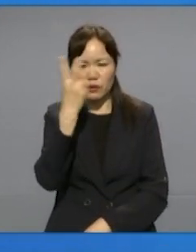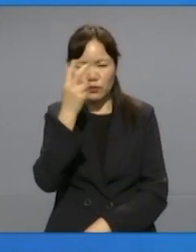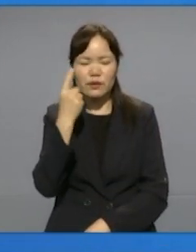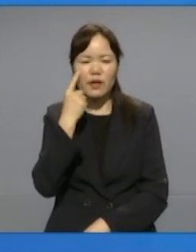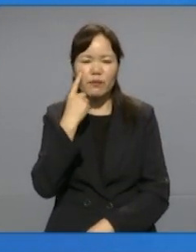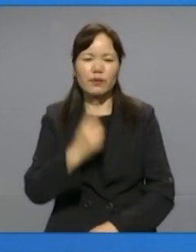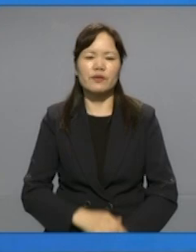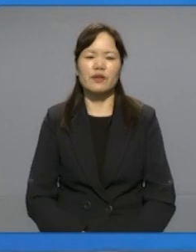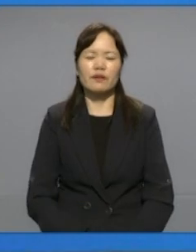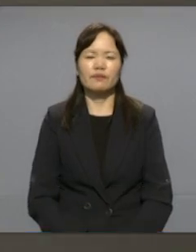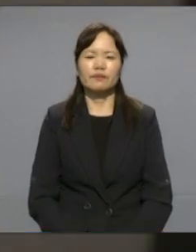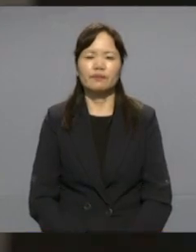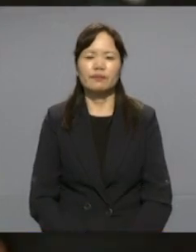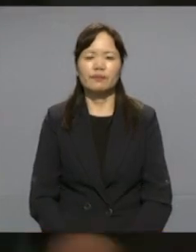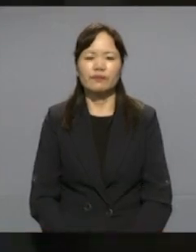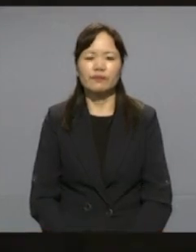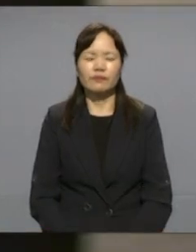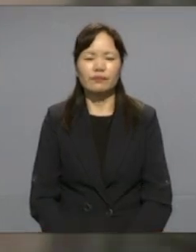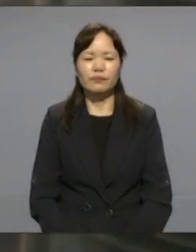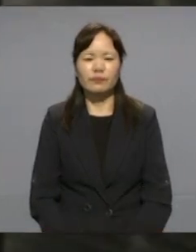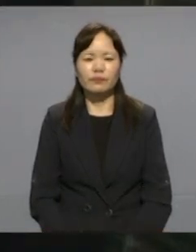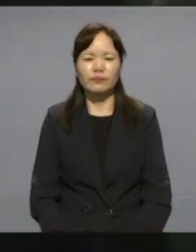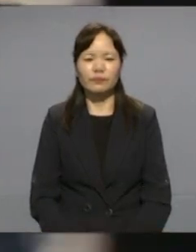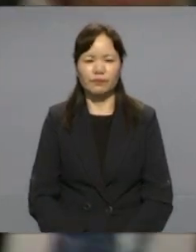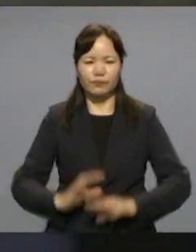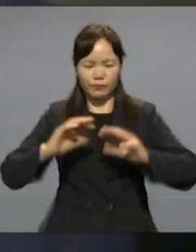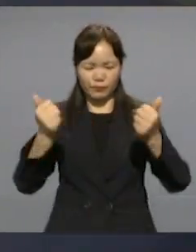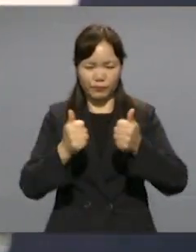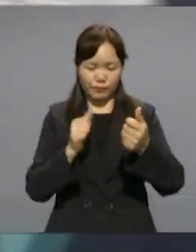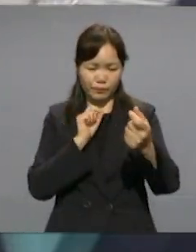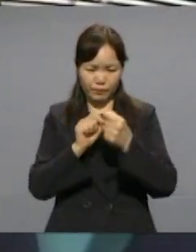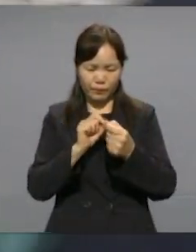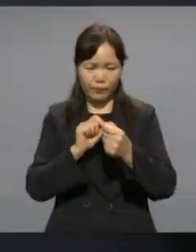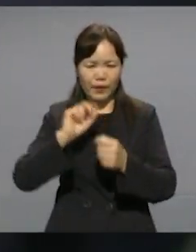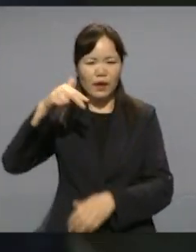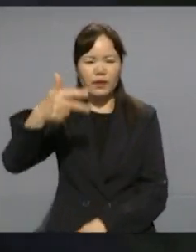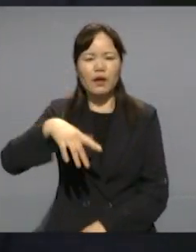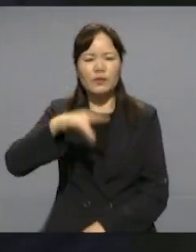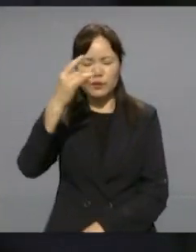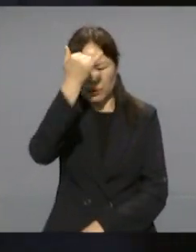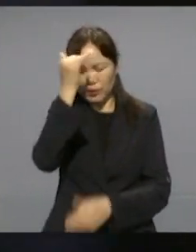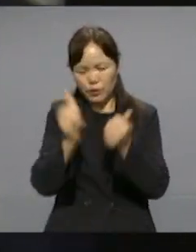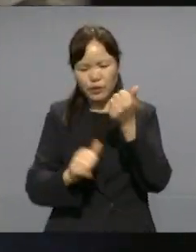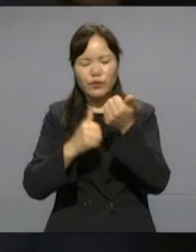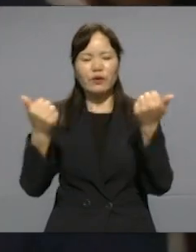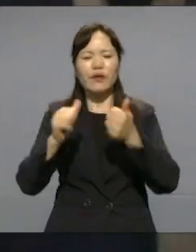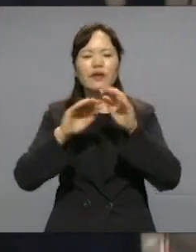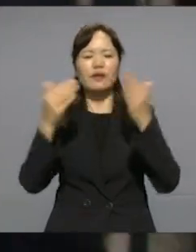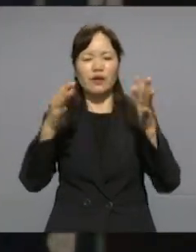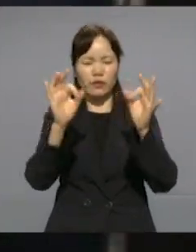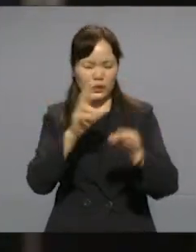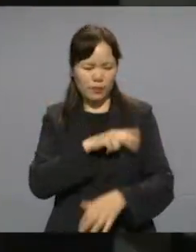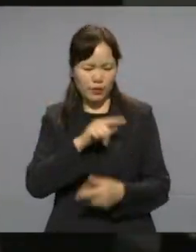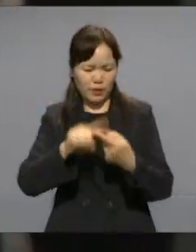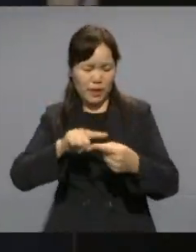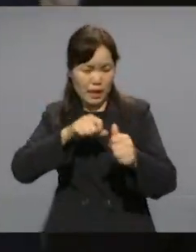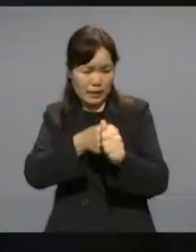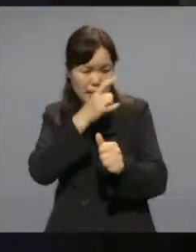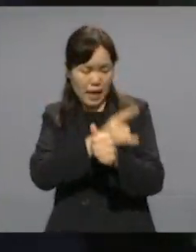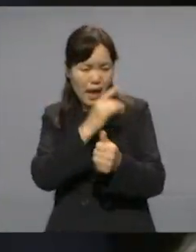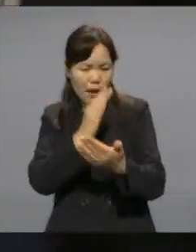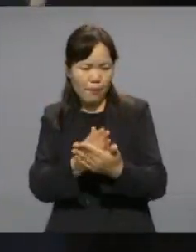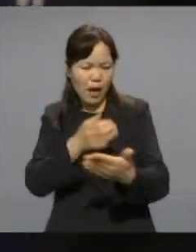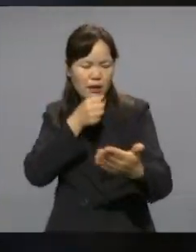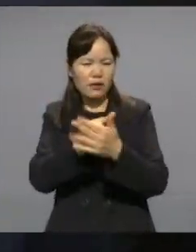한번 나가보자. 이런 가운데 국회는 이르면 다음 주 초 윤리위원회를 열어 김 의원에 대한 징계 여부를